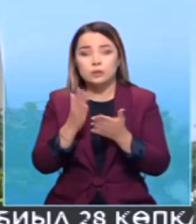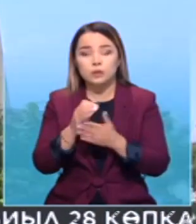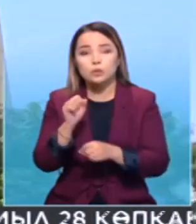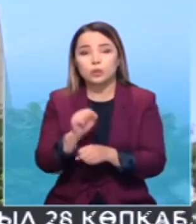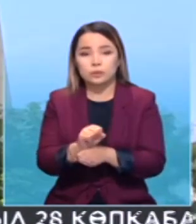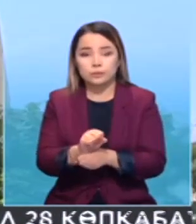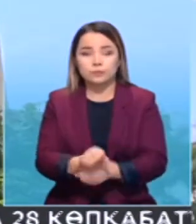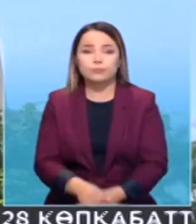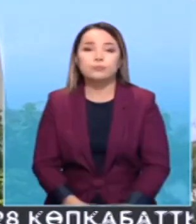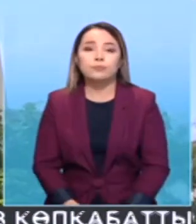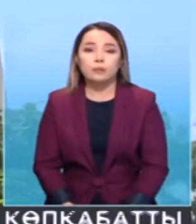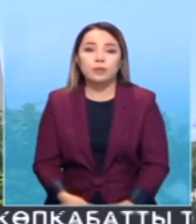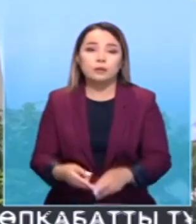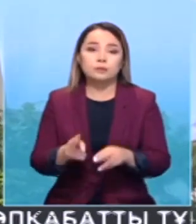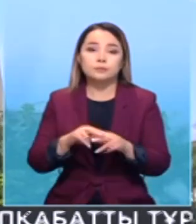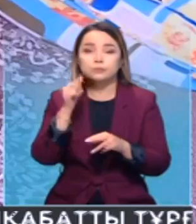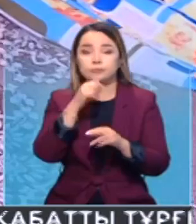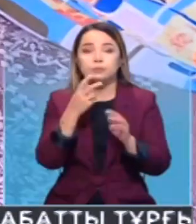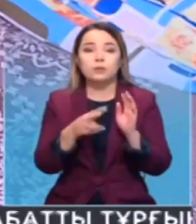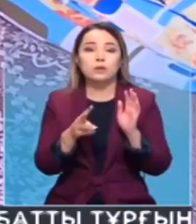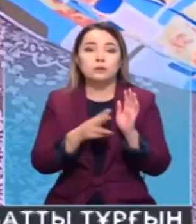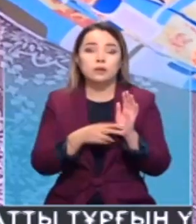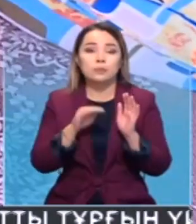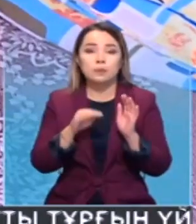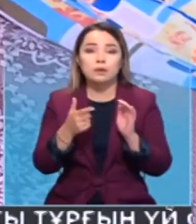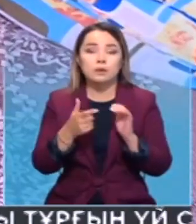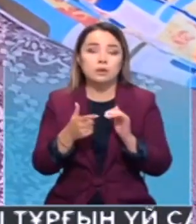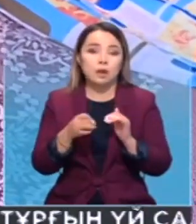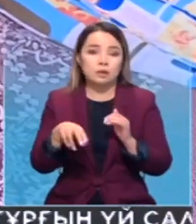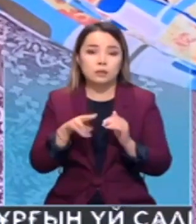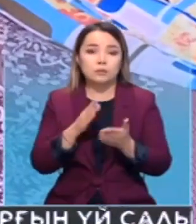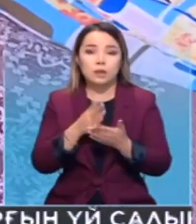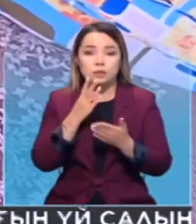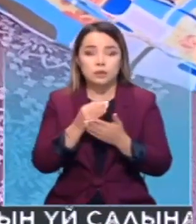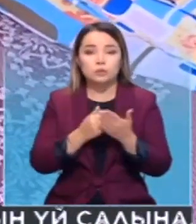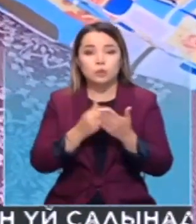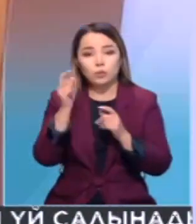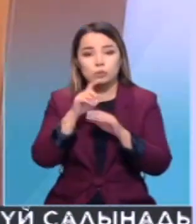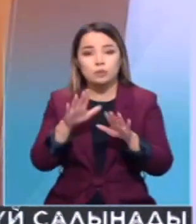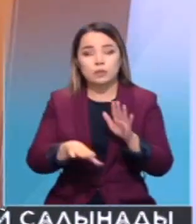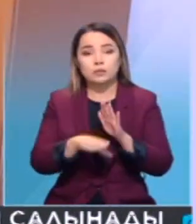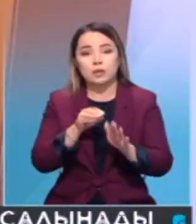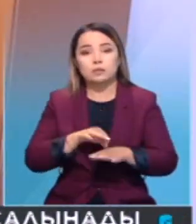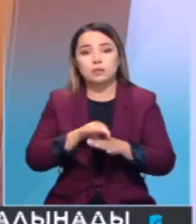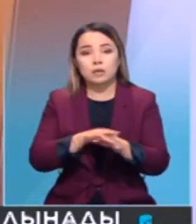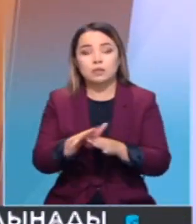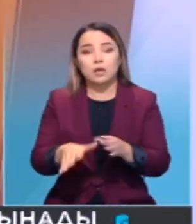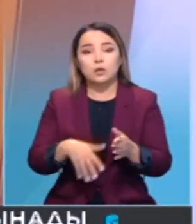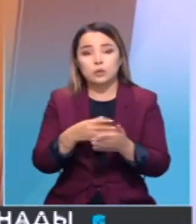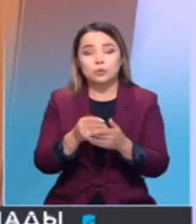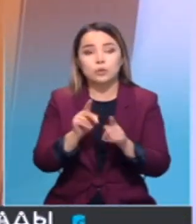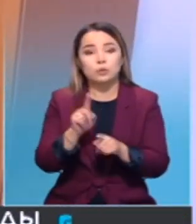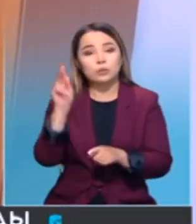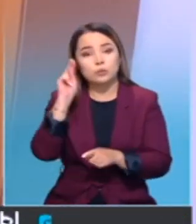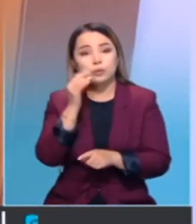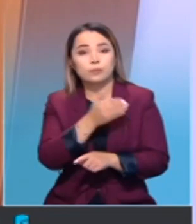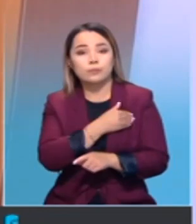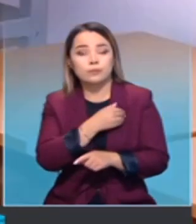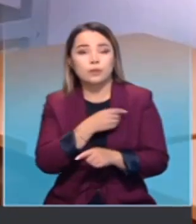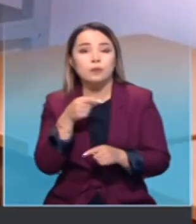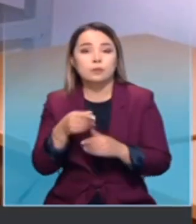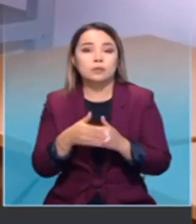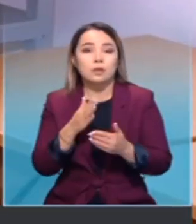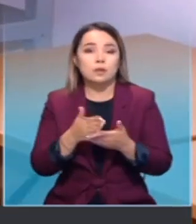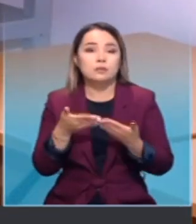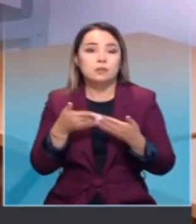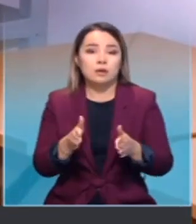тұр. Биыл 38 мың грант иегері Алматыдағы жоғарғы оқу орындарын таңдап отыр. Ақылы түрде оқығысы келетін мыңдаған талапкер